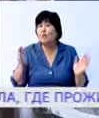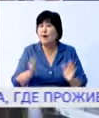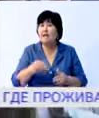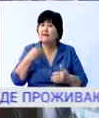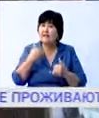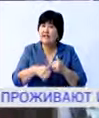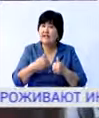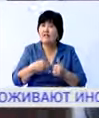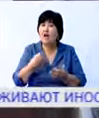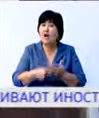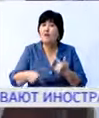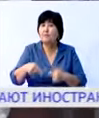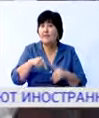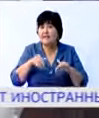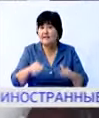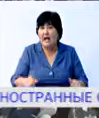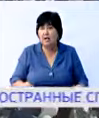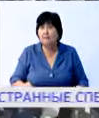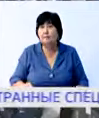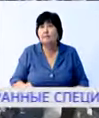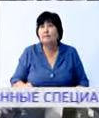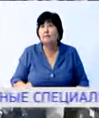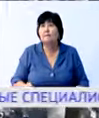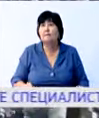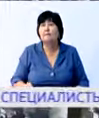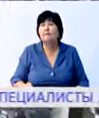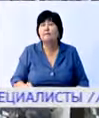и среднего бизнеса. Кристина Алмаз, Кызы Ахан Алиев, Канат Махамбетов, телеканал Кызылорда.